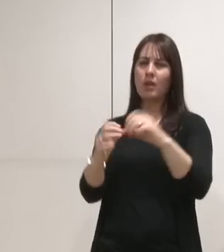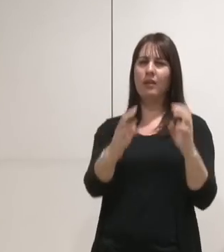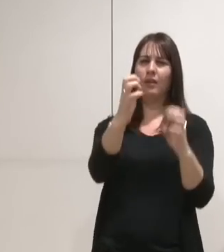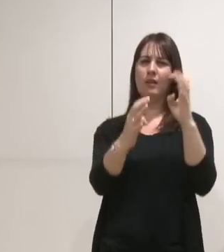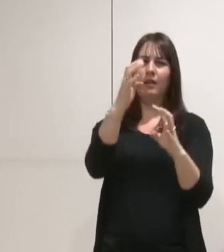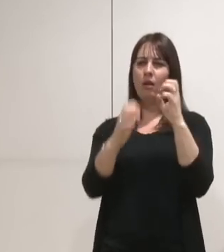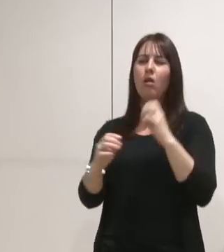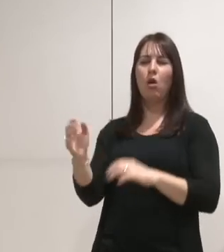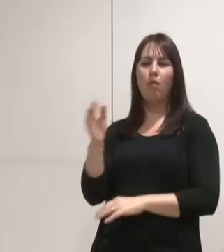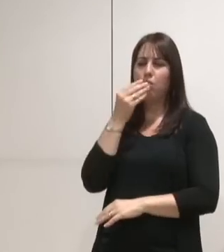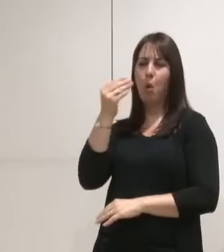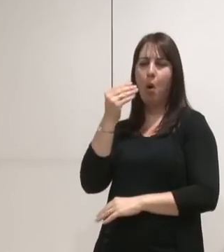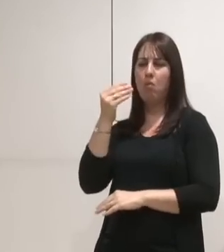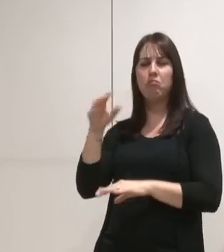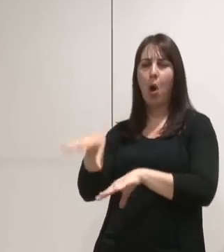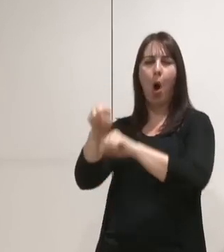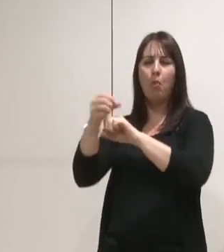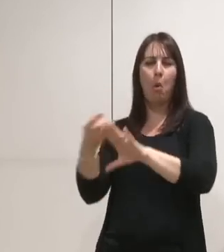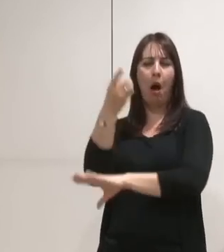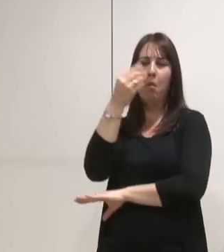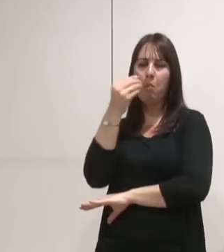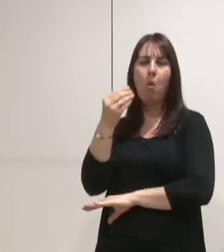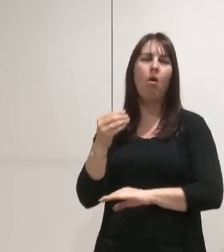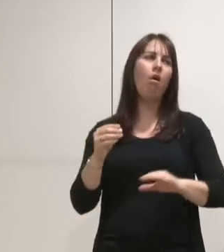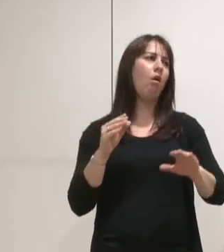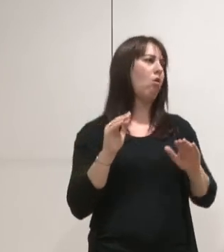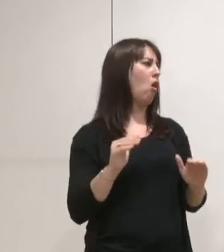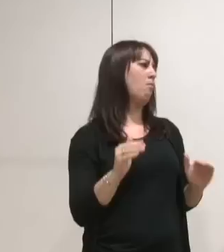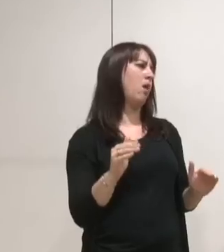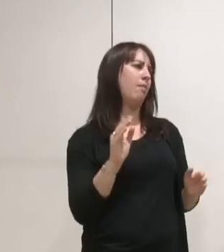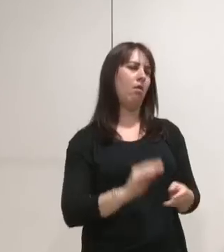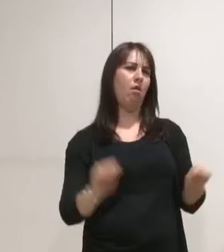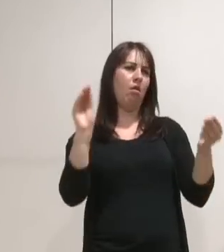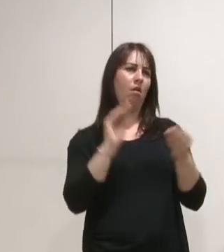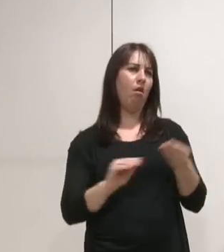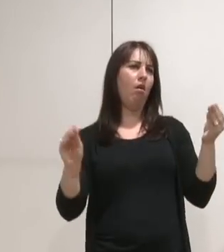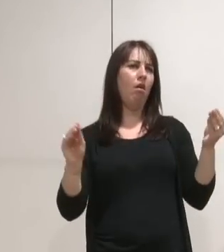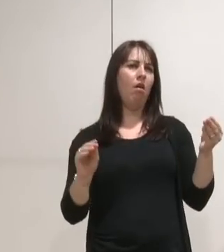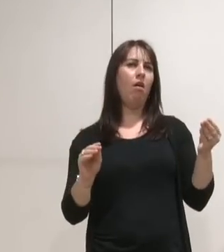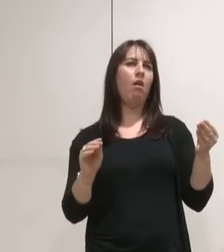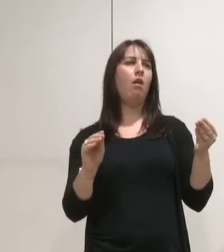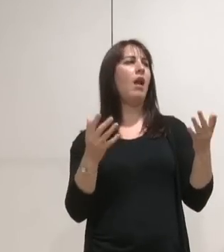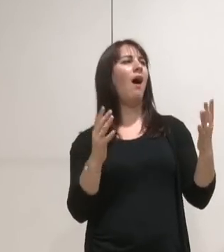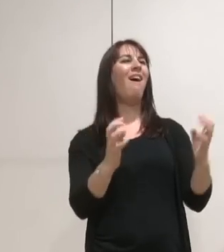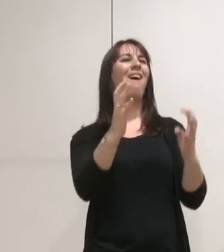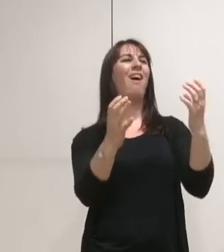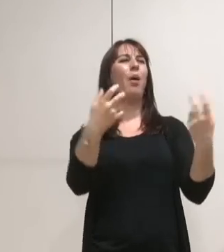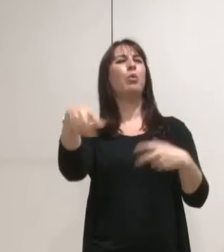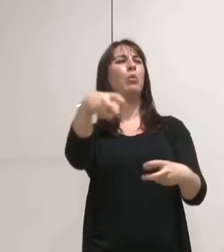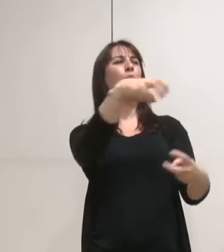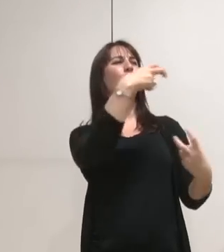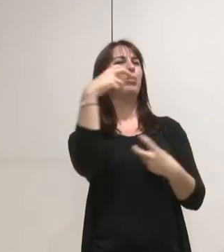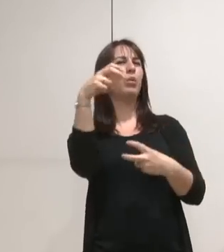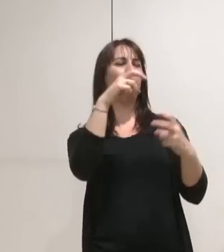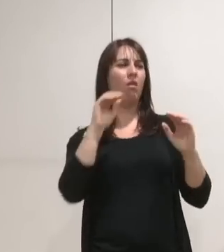son emploi franchement il y a là et la rumeur que j'entends de vos bans franchement elle peut à